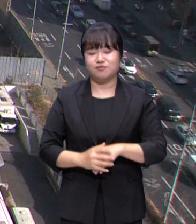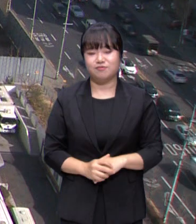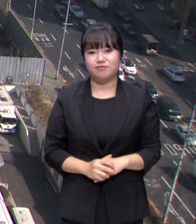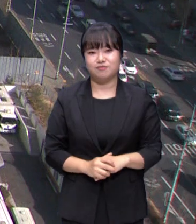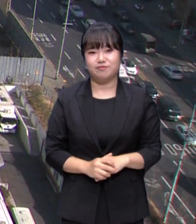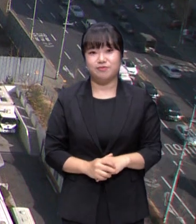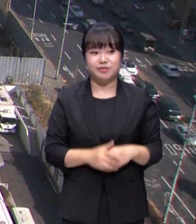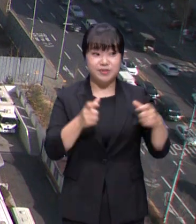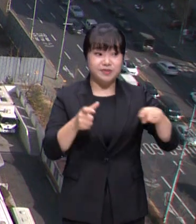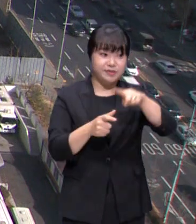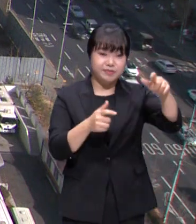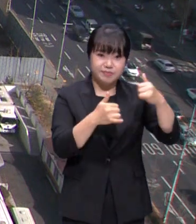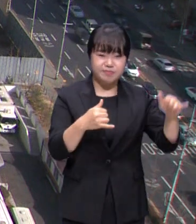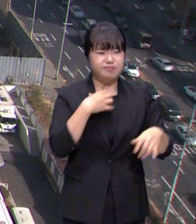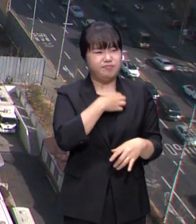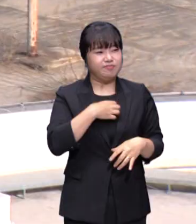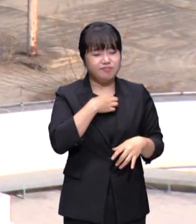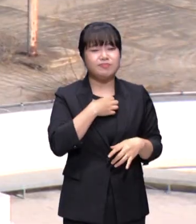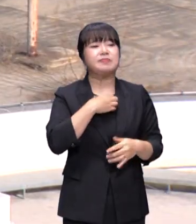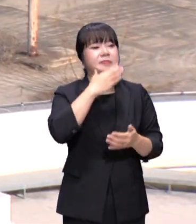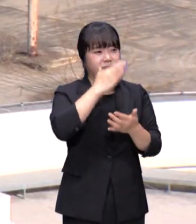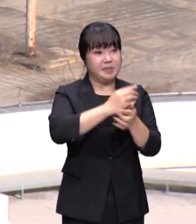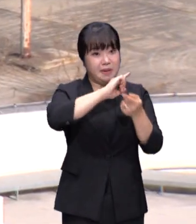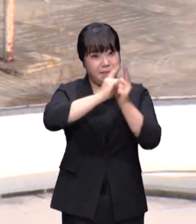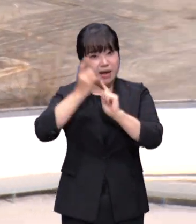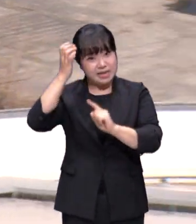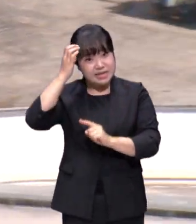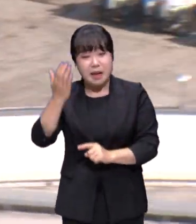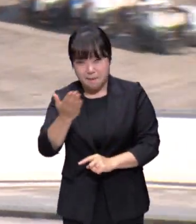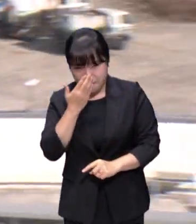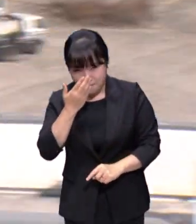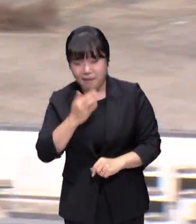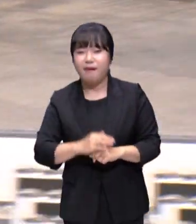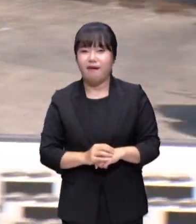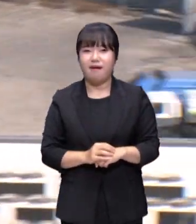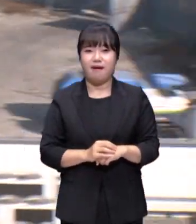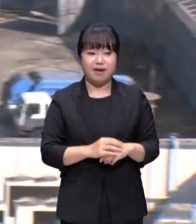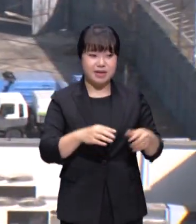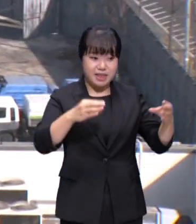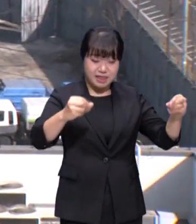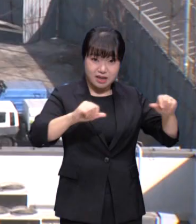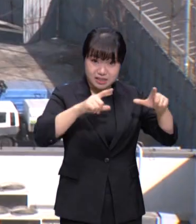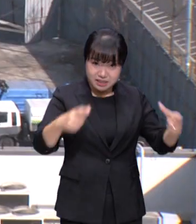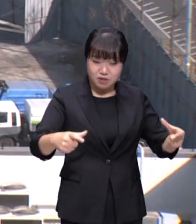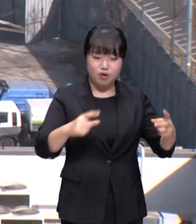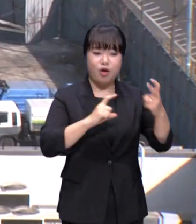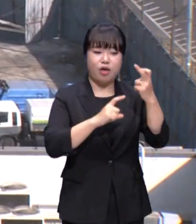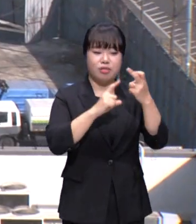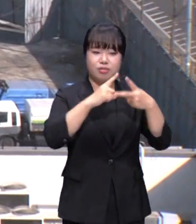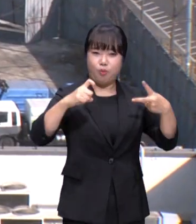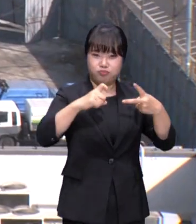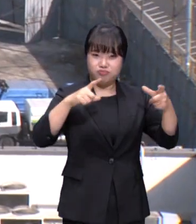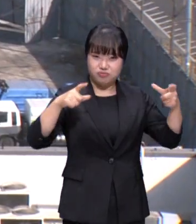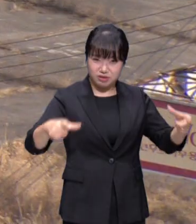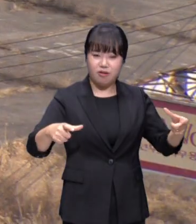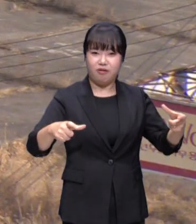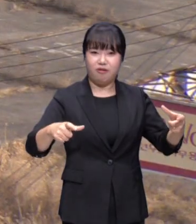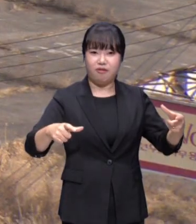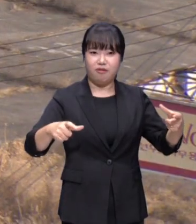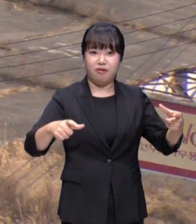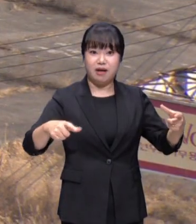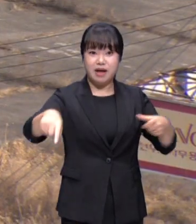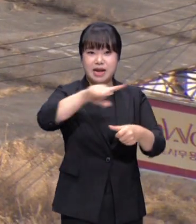지역 주민의 우려가 기대감으로 변화할 것이라며 물류터미널 부지를 동북권역 대표 명소로 조성하겠다